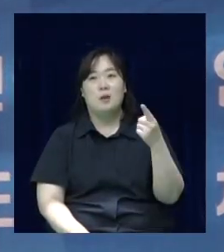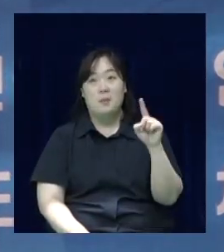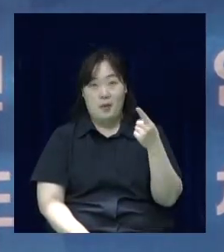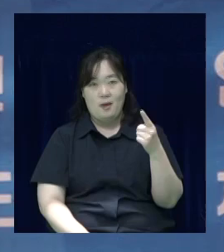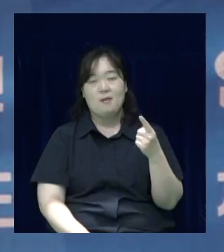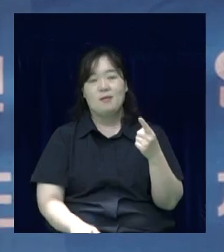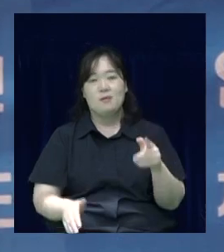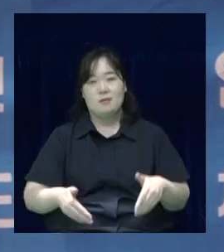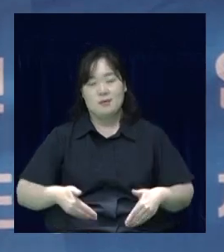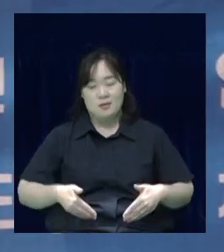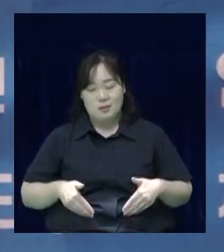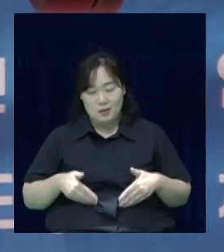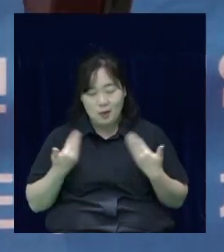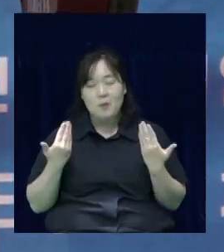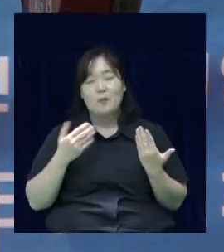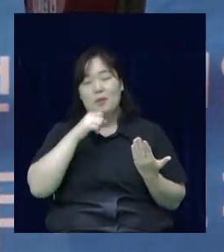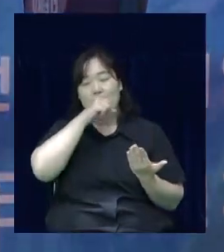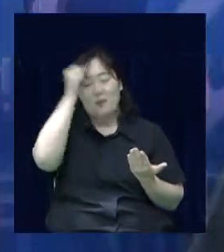시켰습니다.